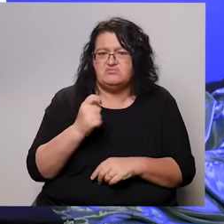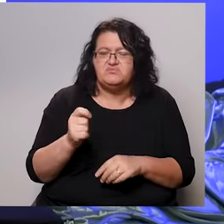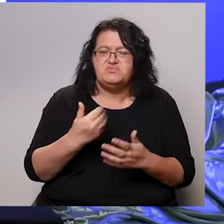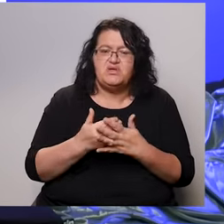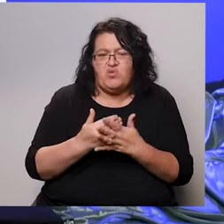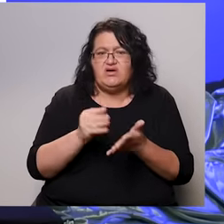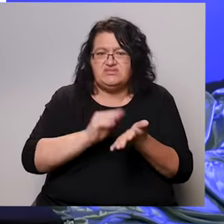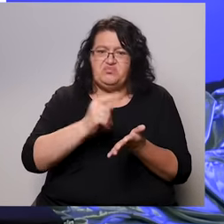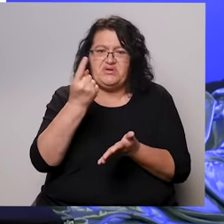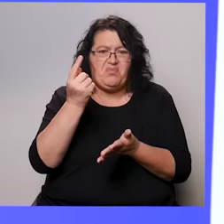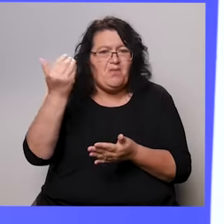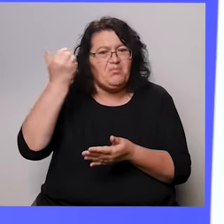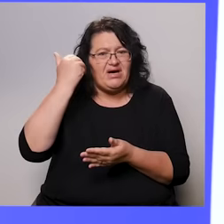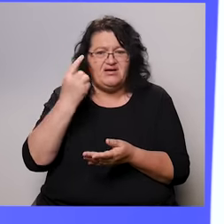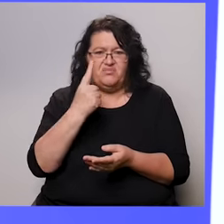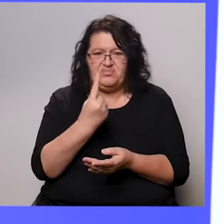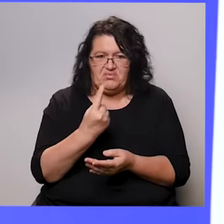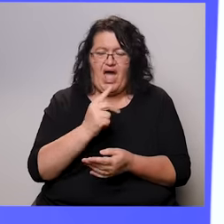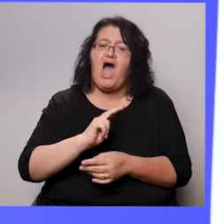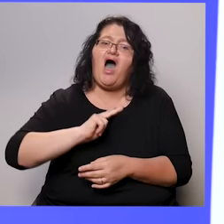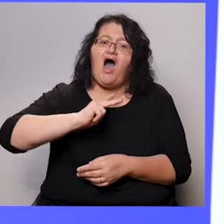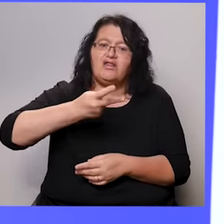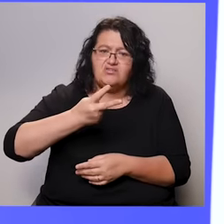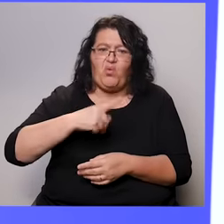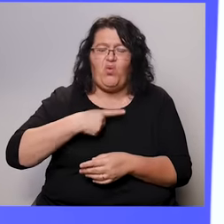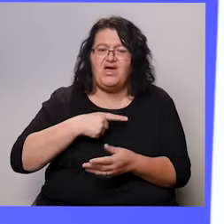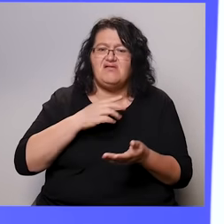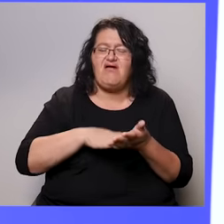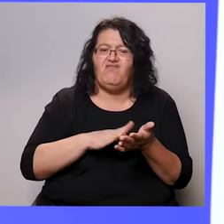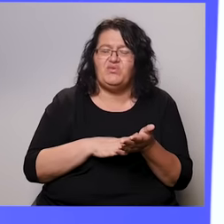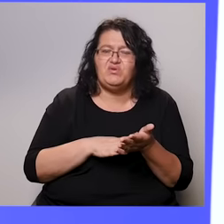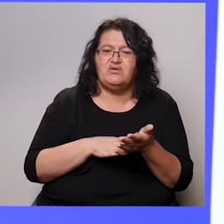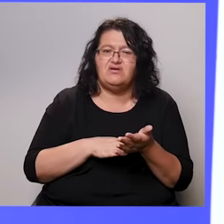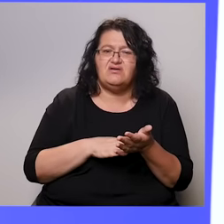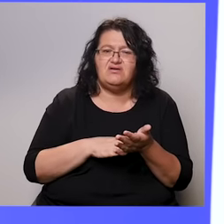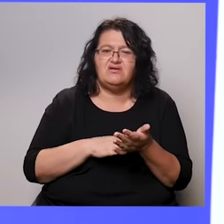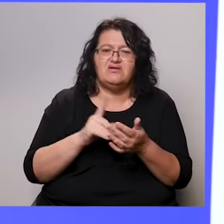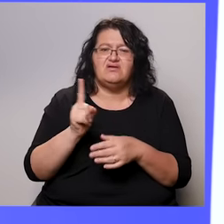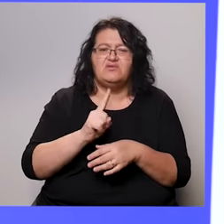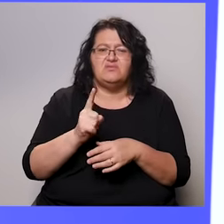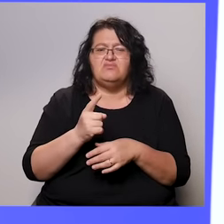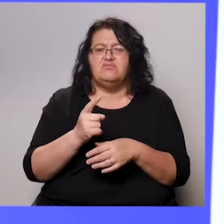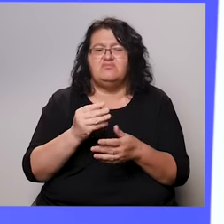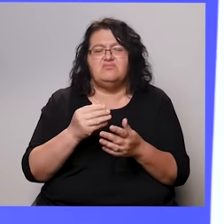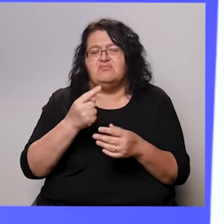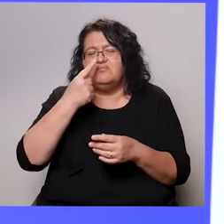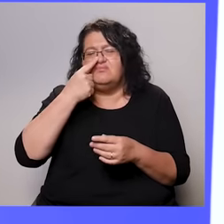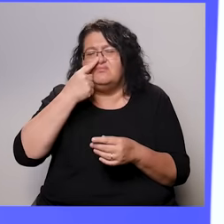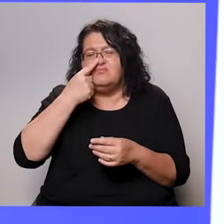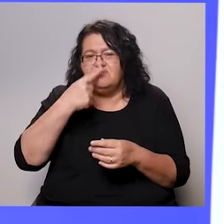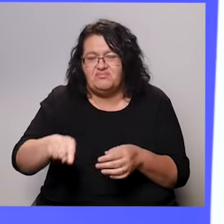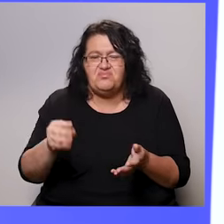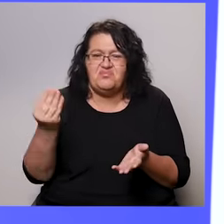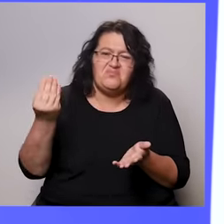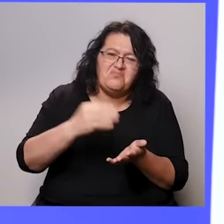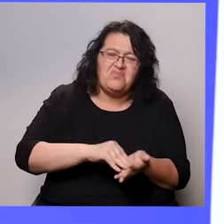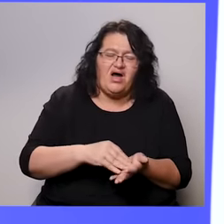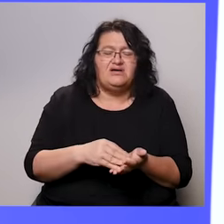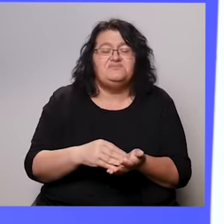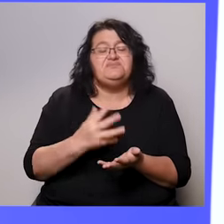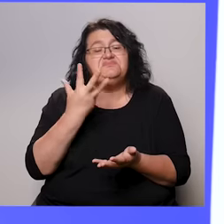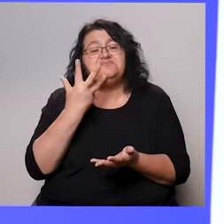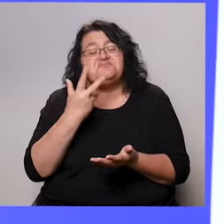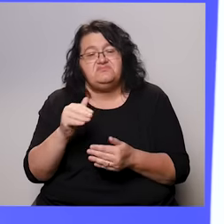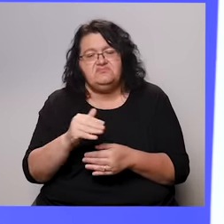Și asta era prima. A doua era faptul că efectiv nu mai aveam